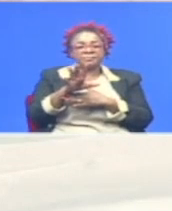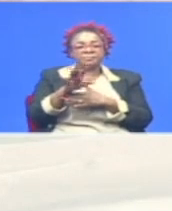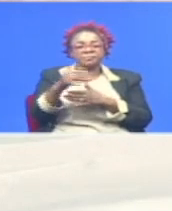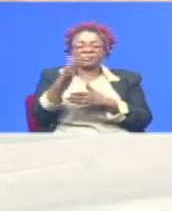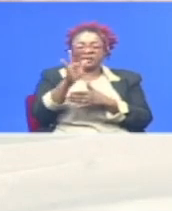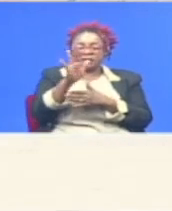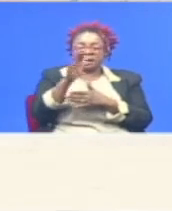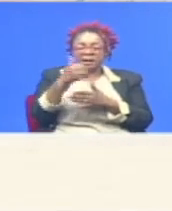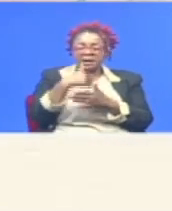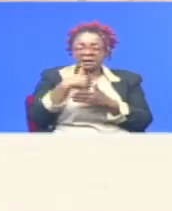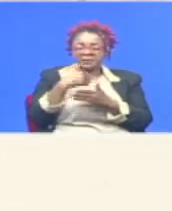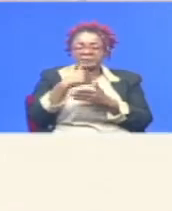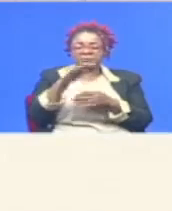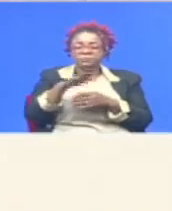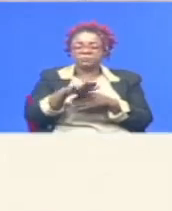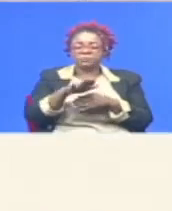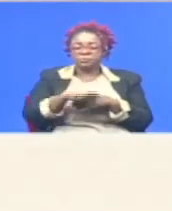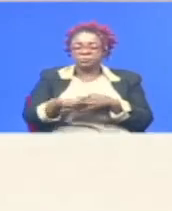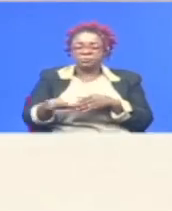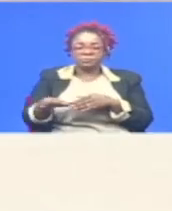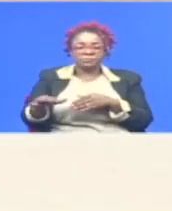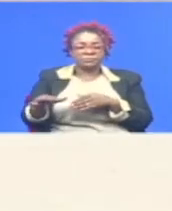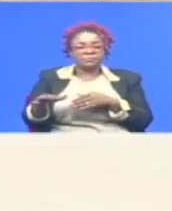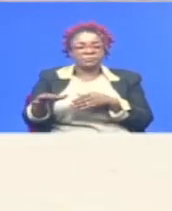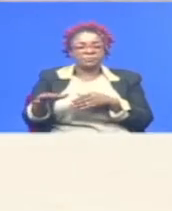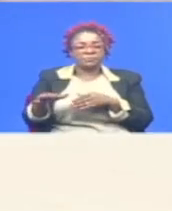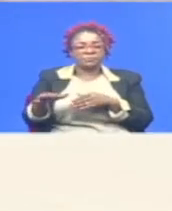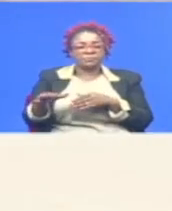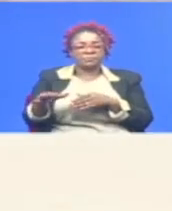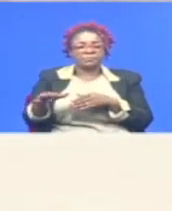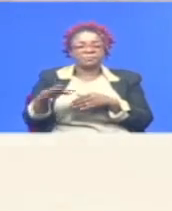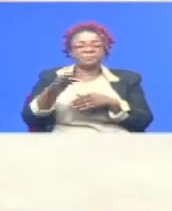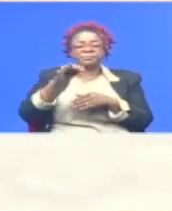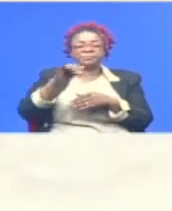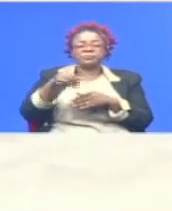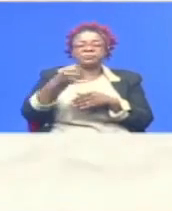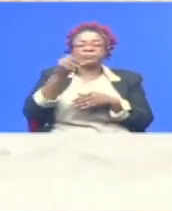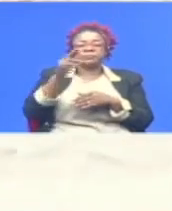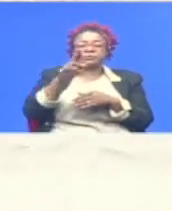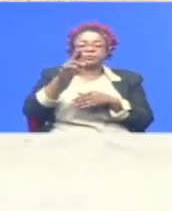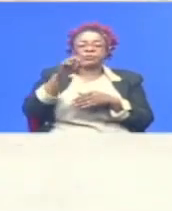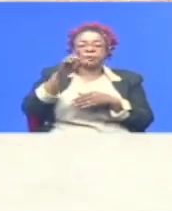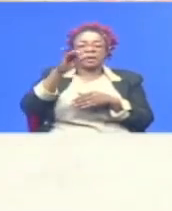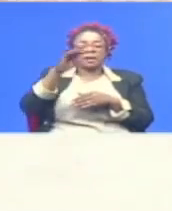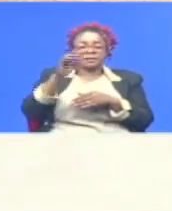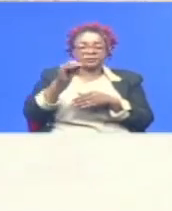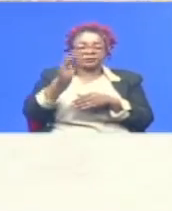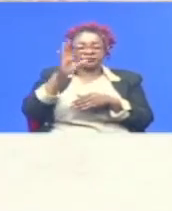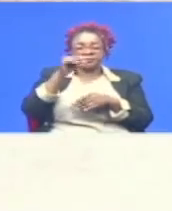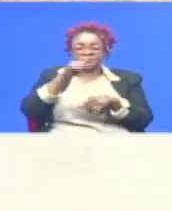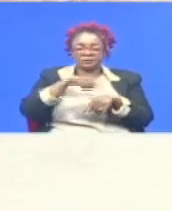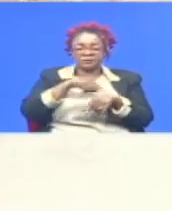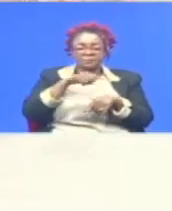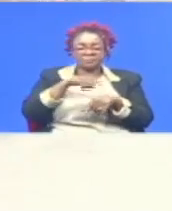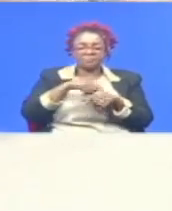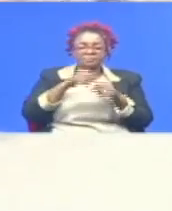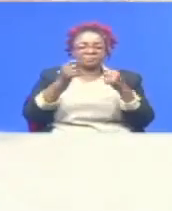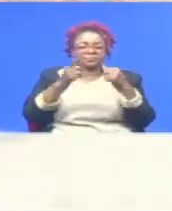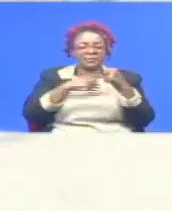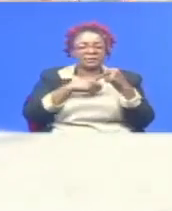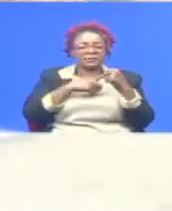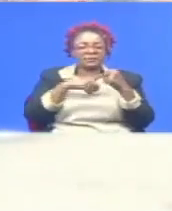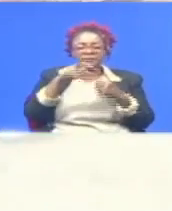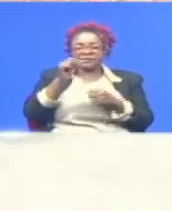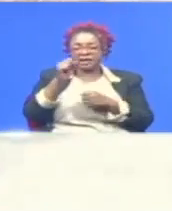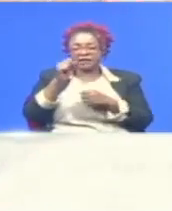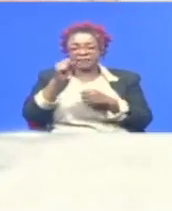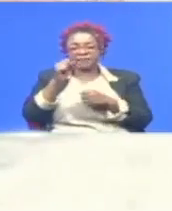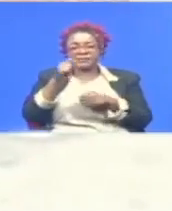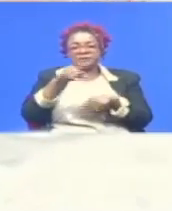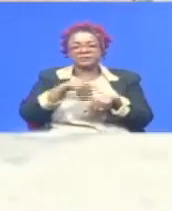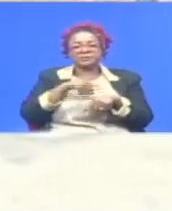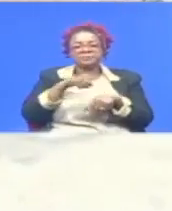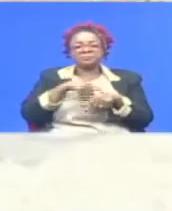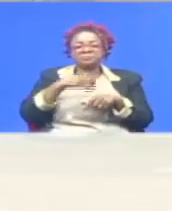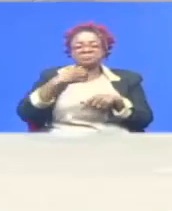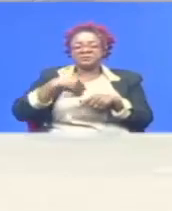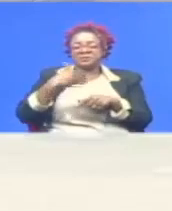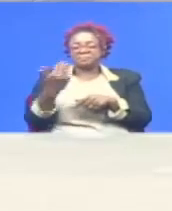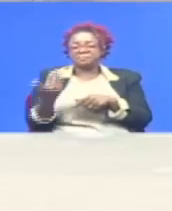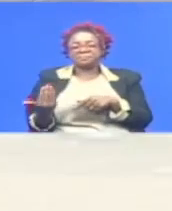na watoto wandogo. And for Julius Ndirangu, kutoka 1965, wakati huo nilikuwa kama the